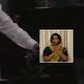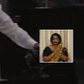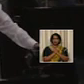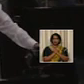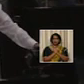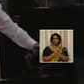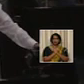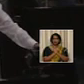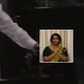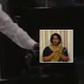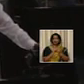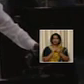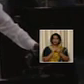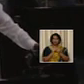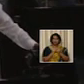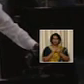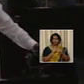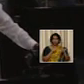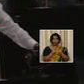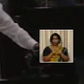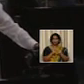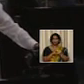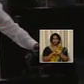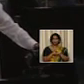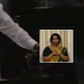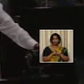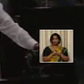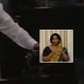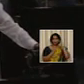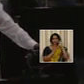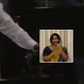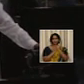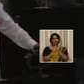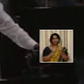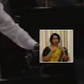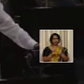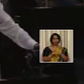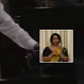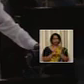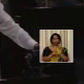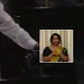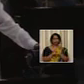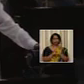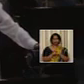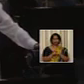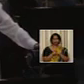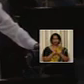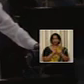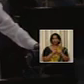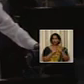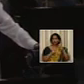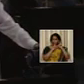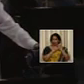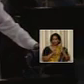කරන්න. දැන් මේ අය ඉන්නේ අනීතිකව. ඒ රටවල් වල එනිසා එයා නිතරම අවදානමකට ලක් වෙමින් ඉන්නේ. ඒ